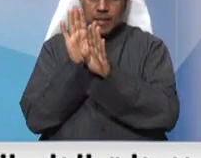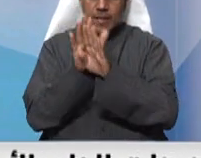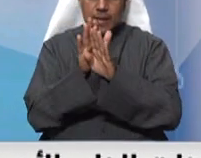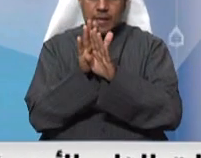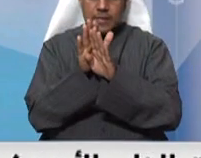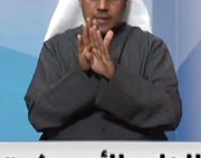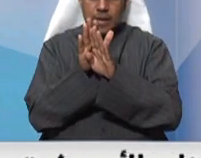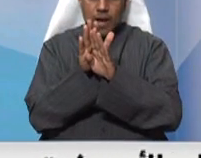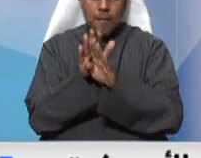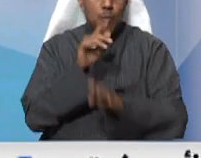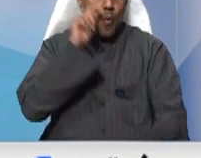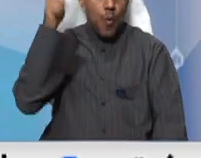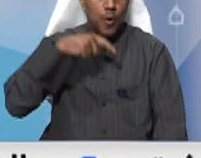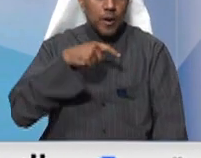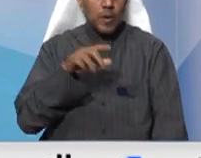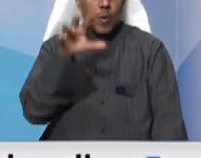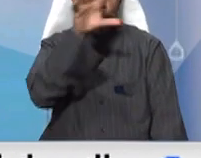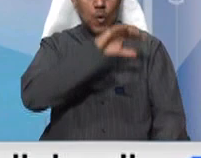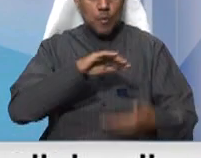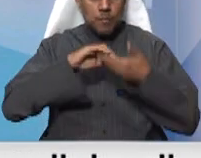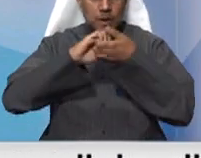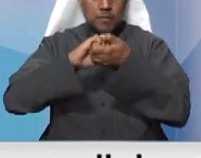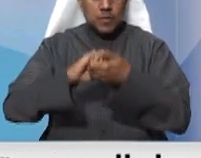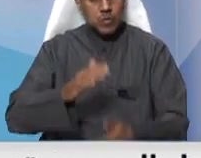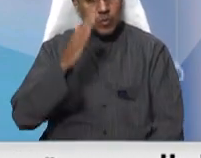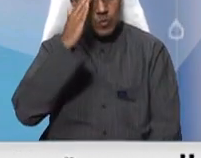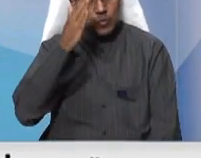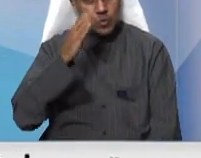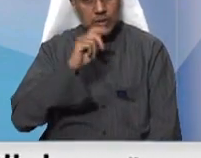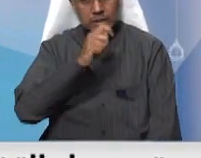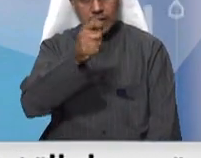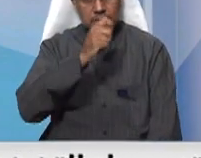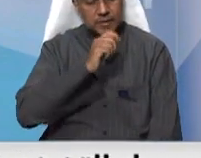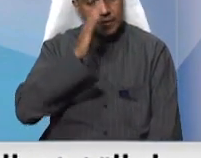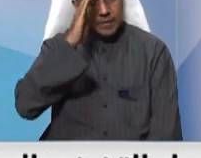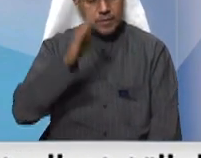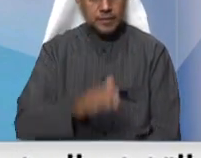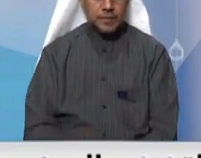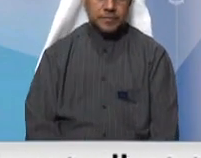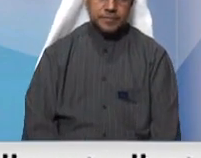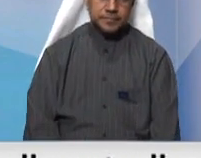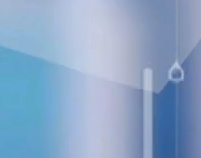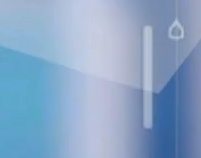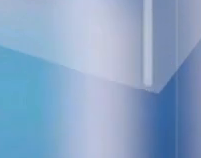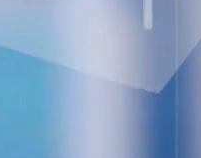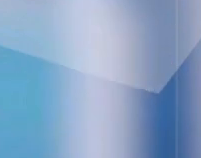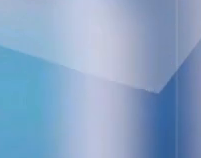مراسل تلفزيون دولة الكويت في بروكسل وسيم إبراهيم، شكرا جزيلا لك.